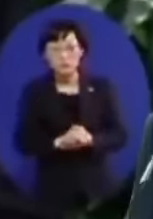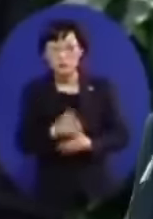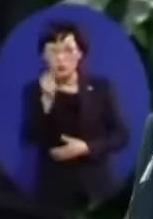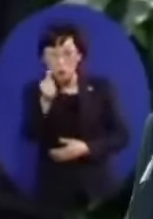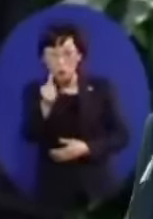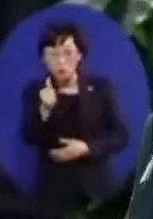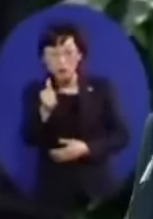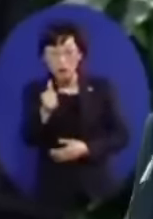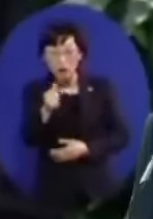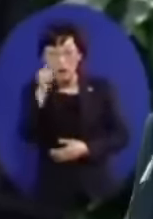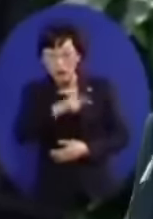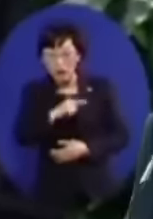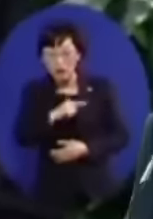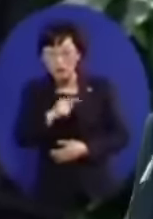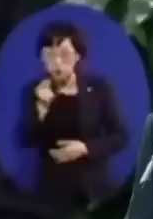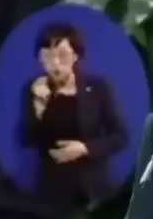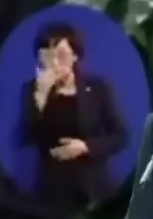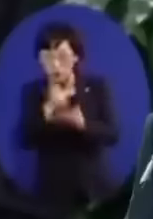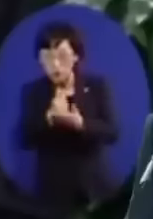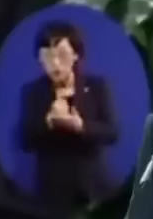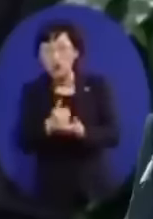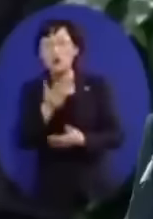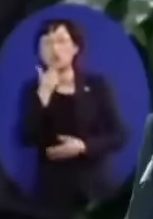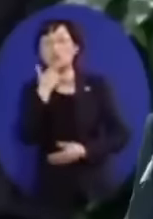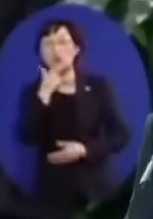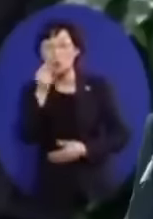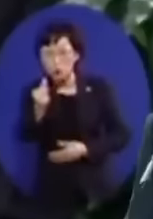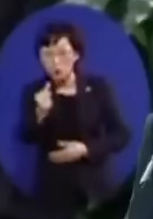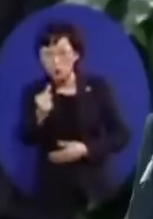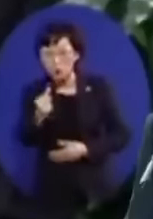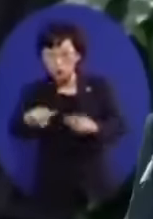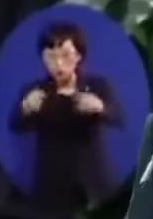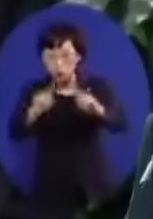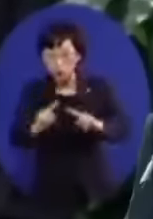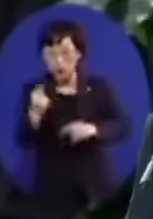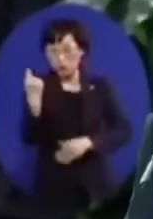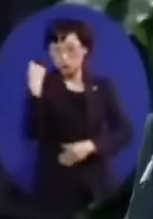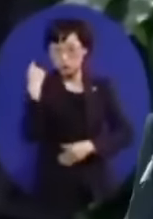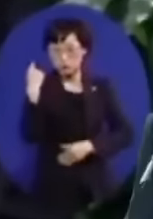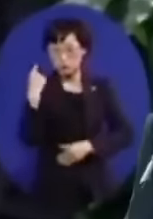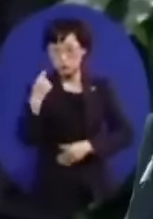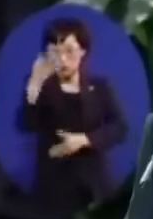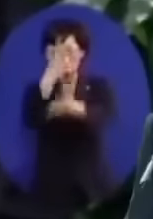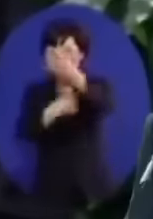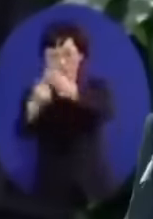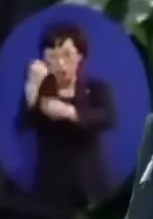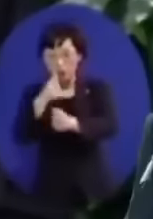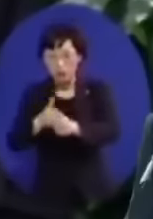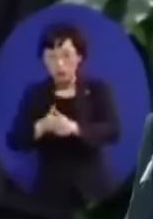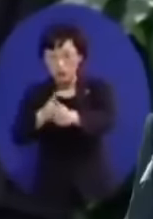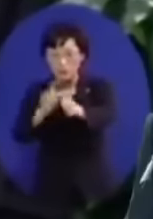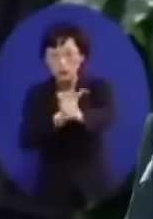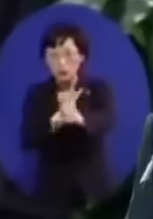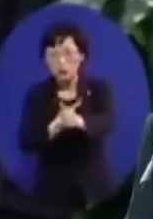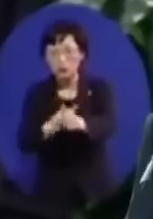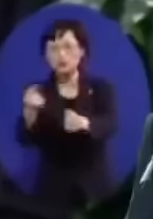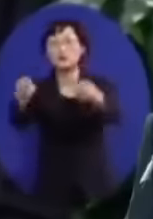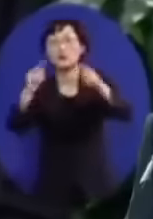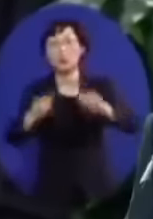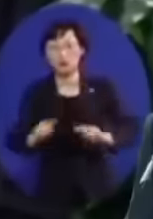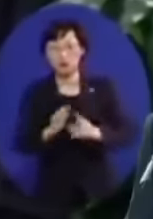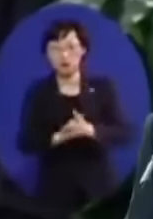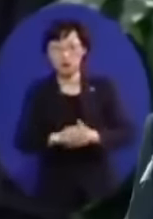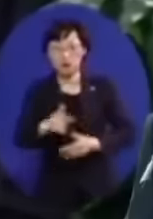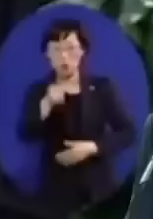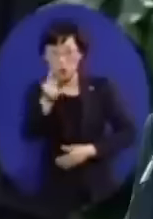조그마한 악 조그마한 죄가 없습니다. 조그마한 악이 들어오면 큰 악이 뒤에서 연줄로 따라 들어옵니다. 조그마한 죄를 지으면